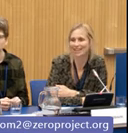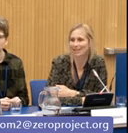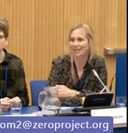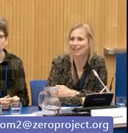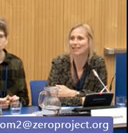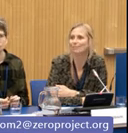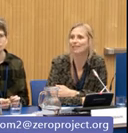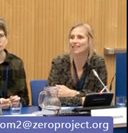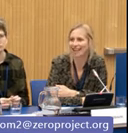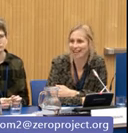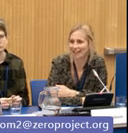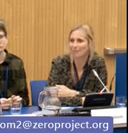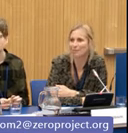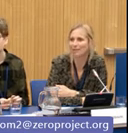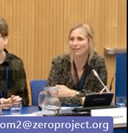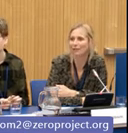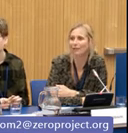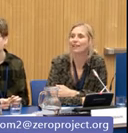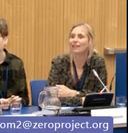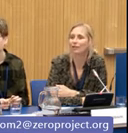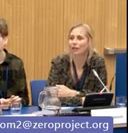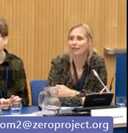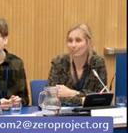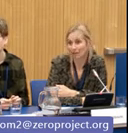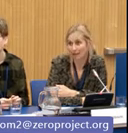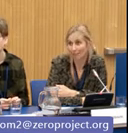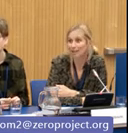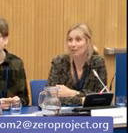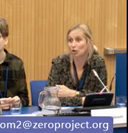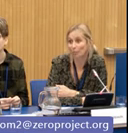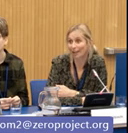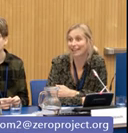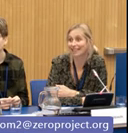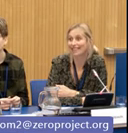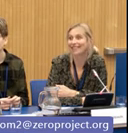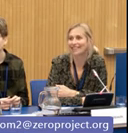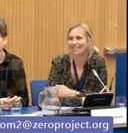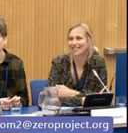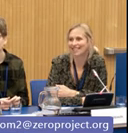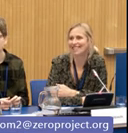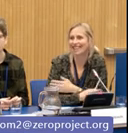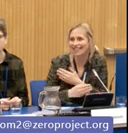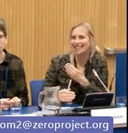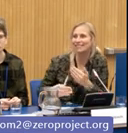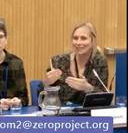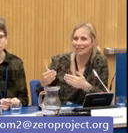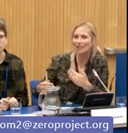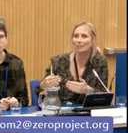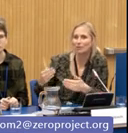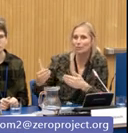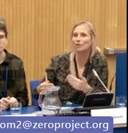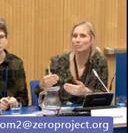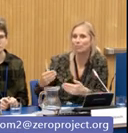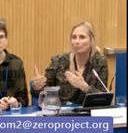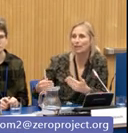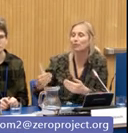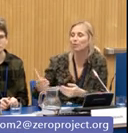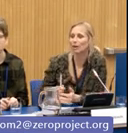sich klarzumachen, es gibt nicht den einen guten Begriff, sondern es gibt immer das Gespräch, was letztendlich dafür sorgt, dass man